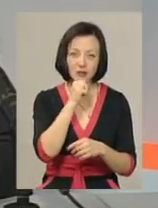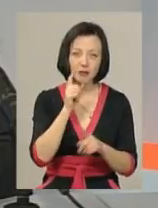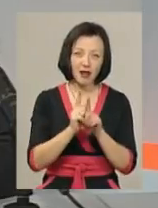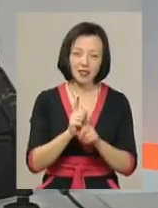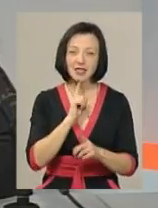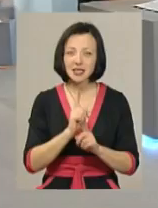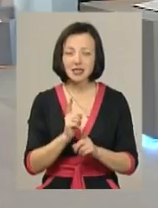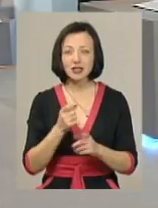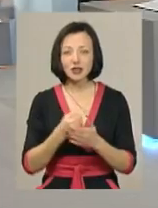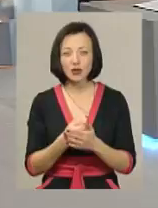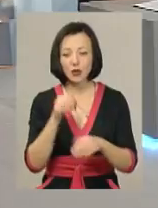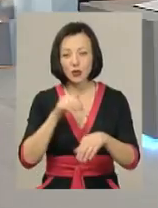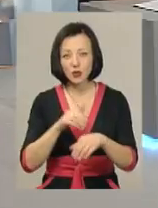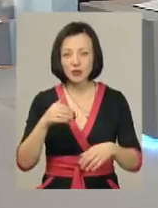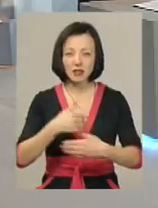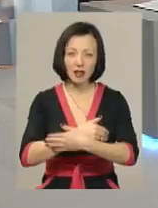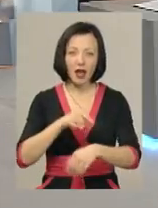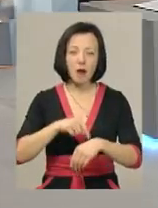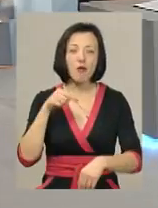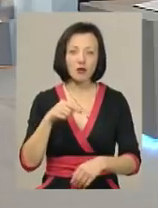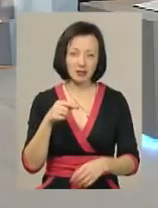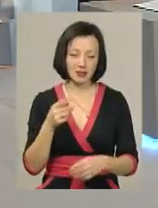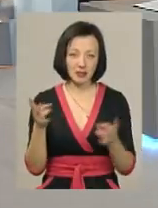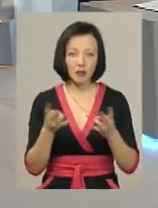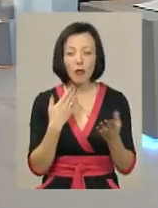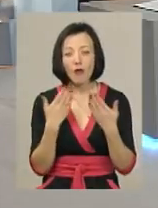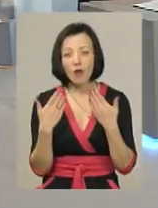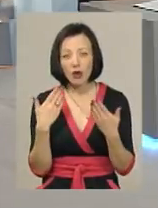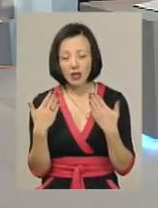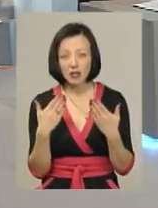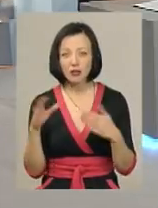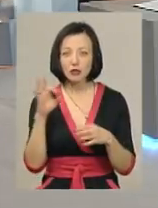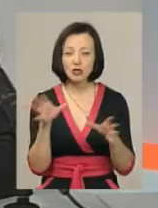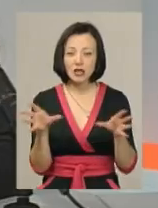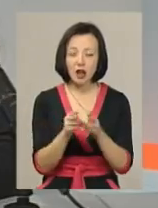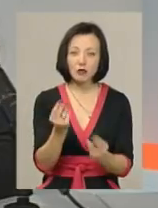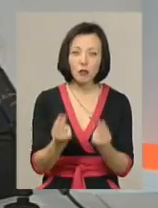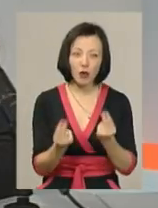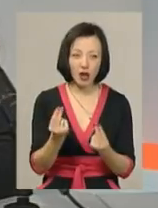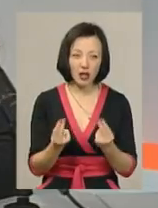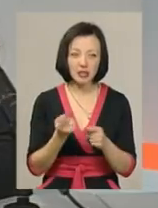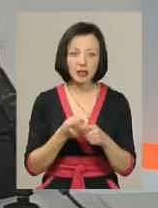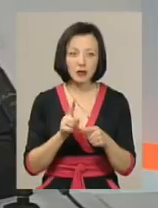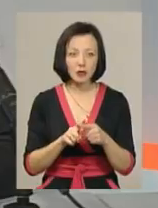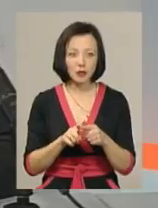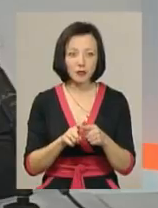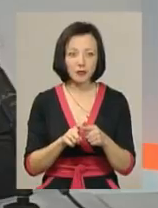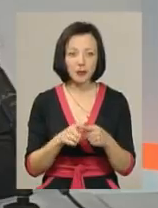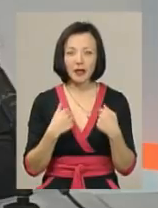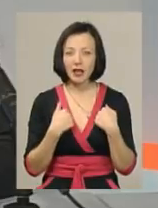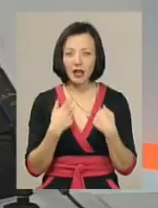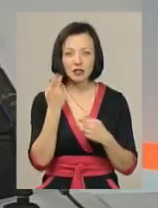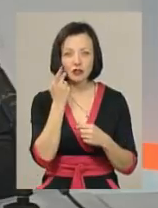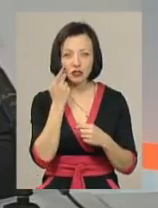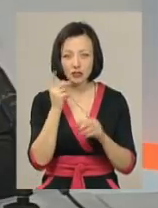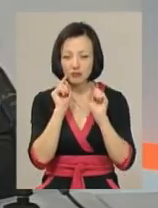братика сестрички доторкнутися відчути емоційність про щось поговорити щось разом пограти тому оці я більш за все